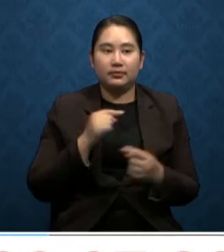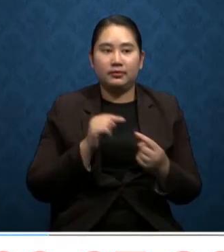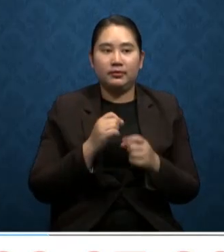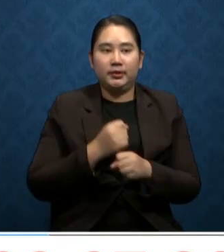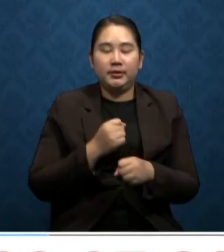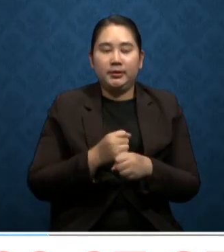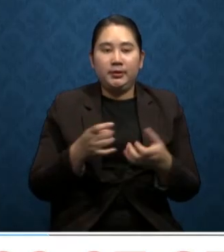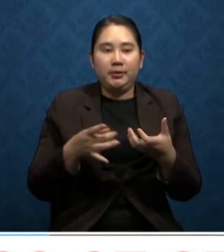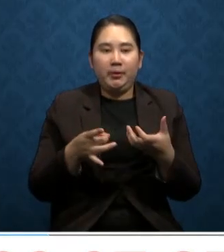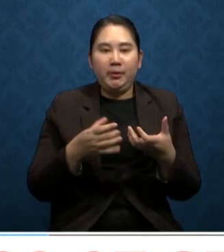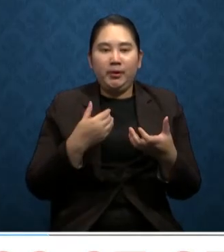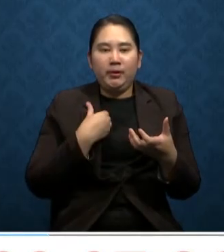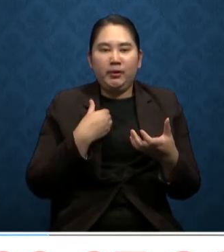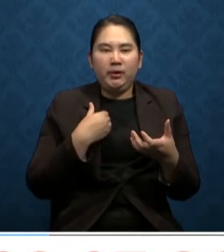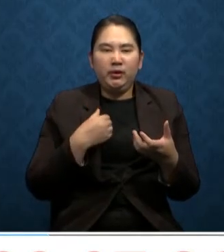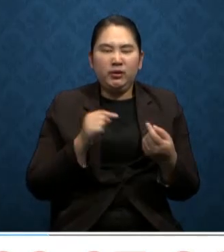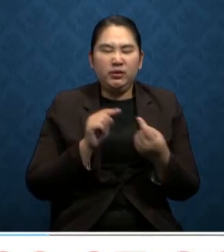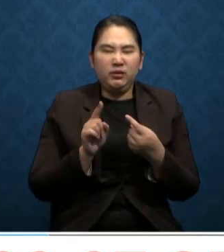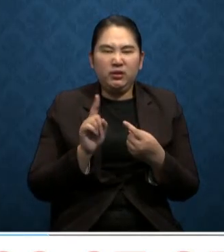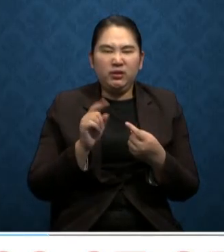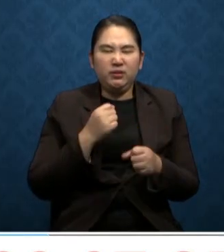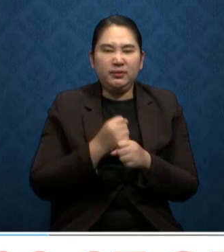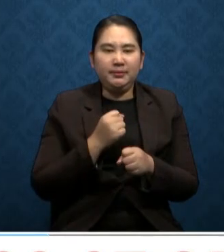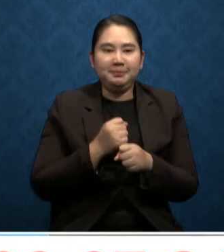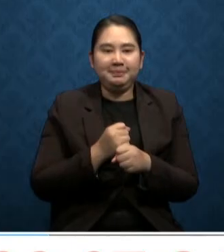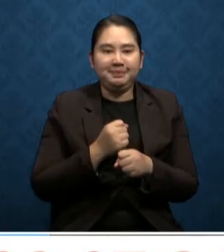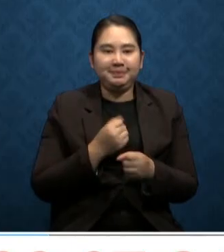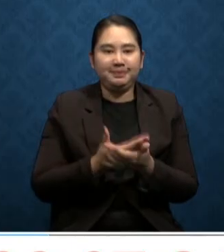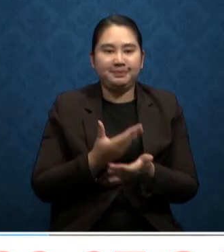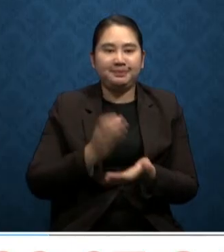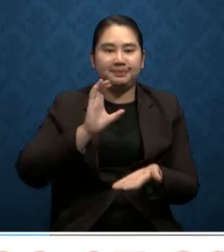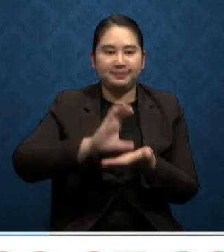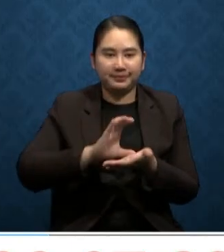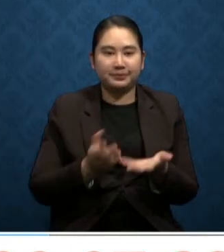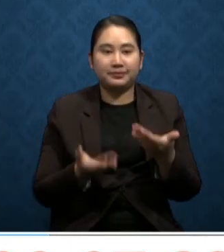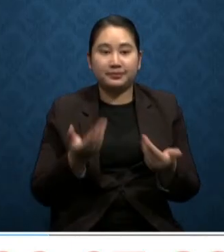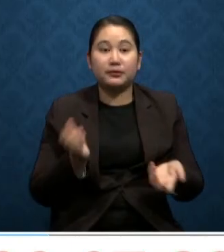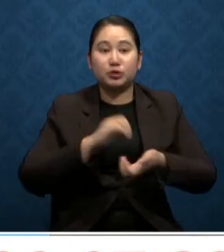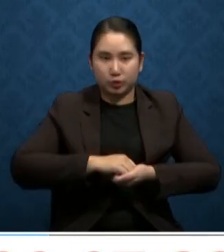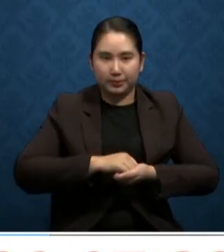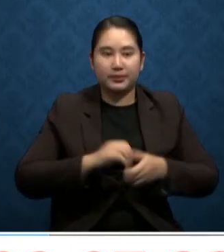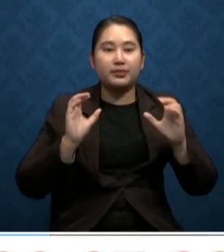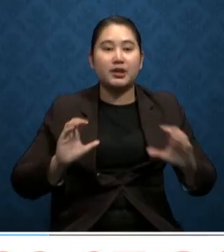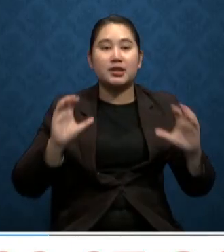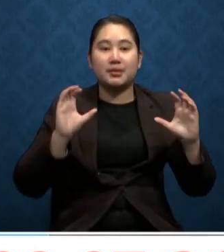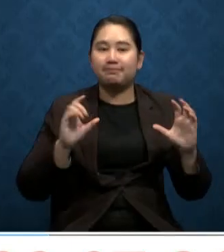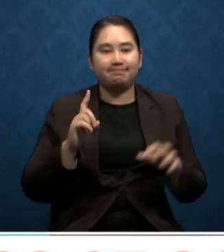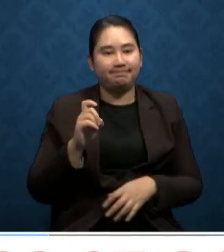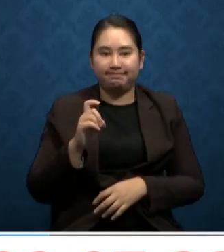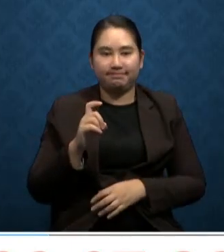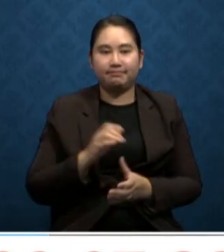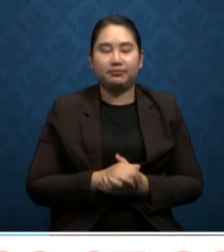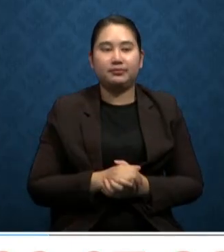มากขึ้นโดยเฉพาะเราไม่สามารถจะดำเนินการลงทุนหรือร่วมทุนกับภาครัฐและภาคเอกชน